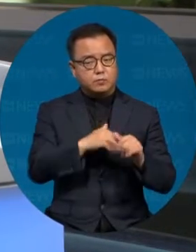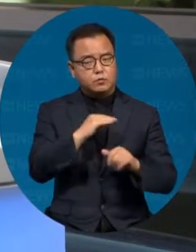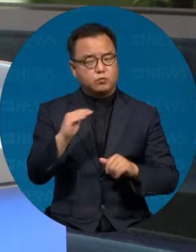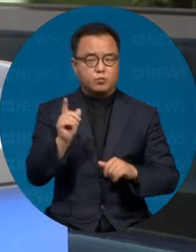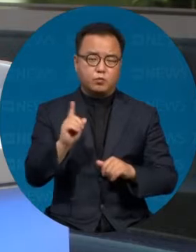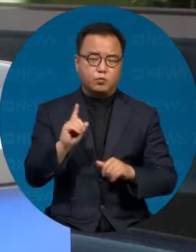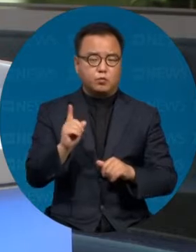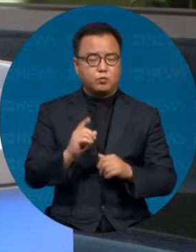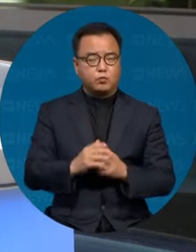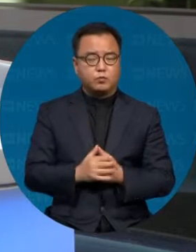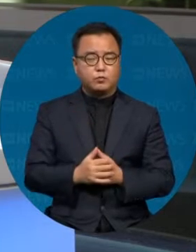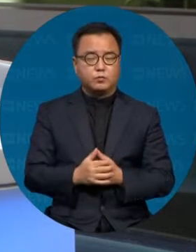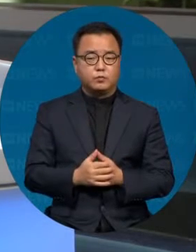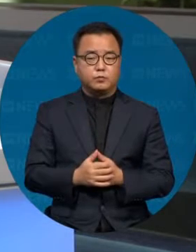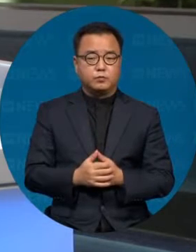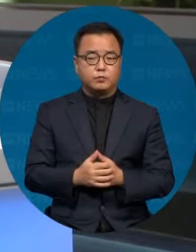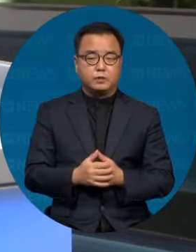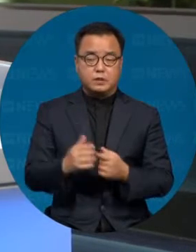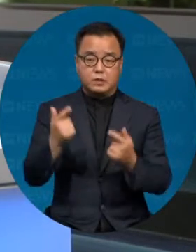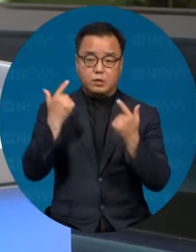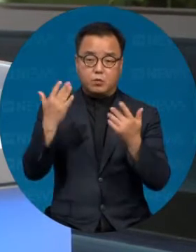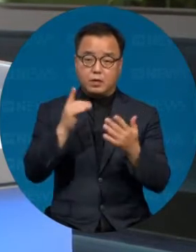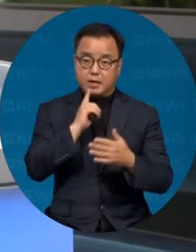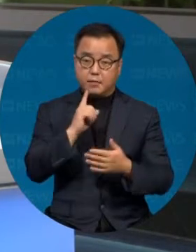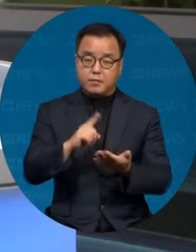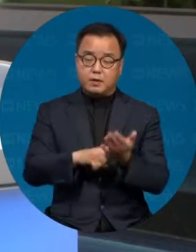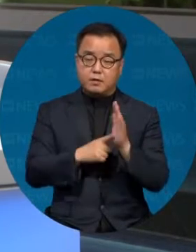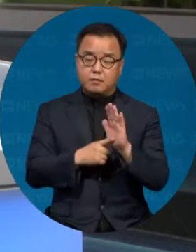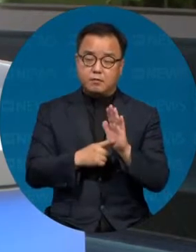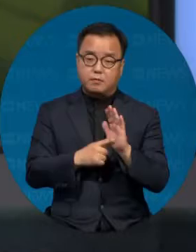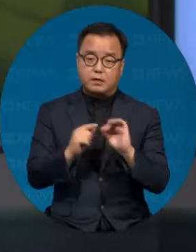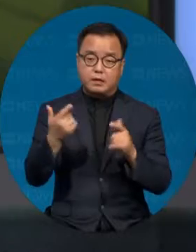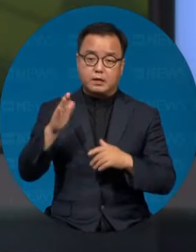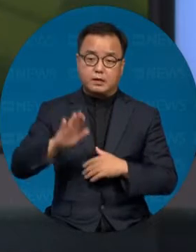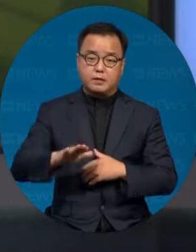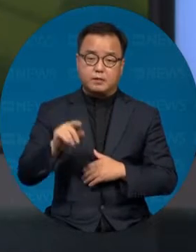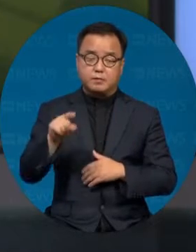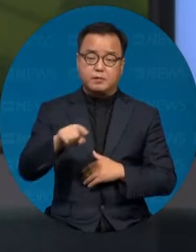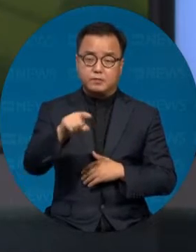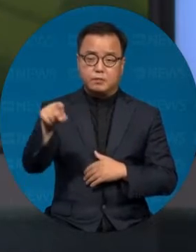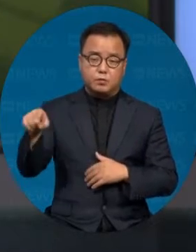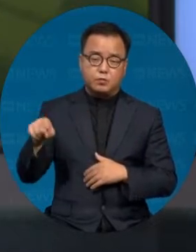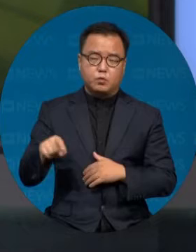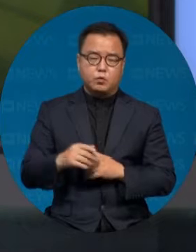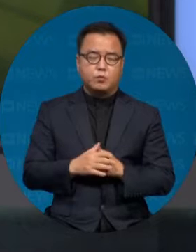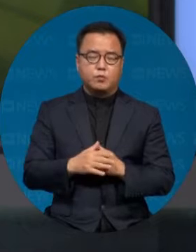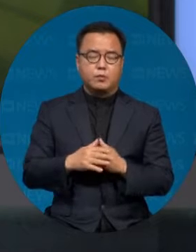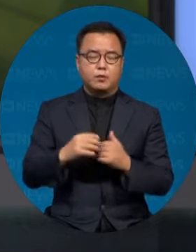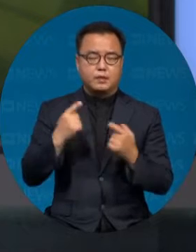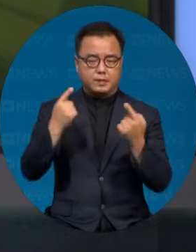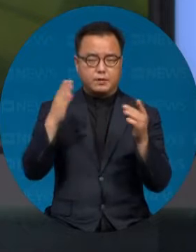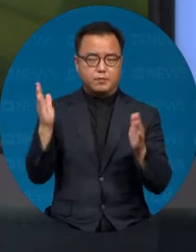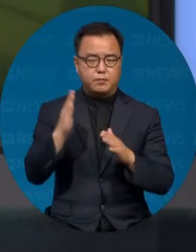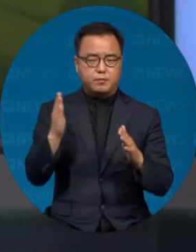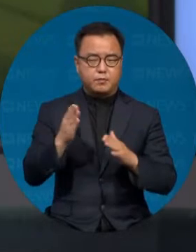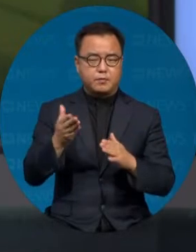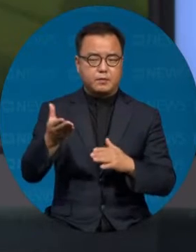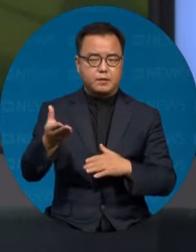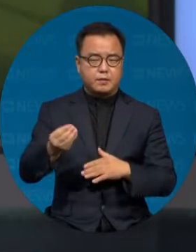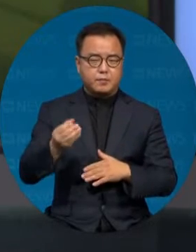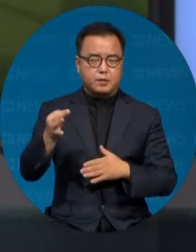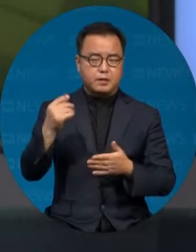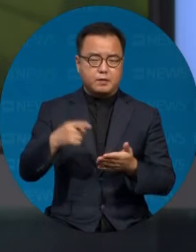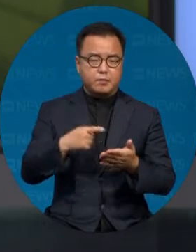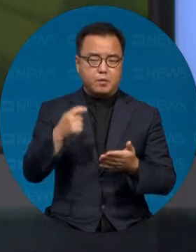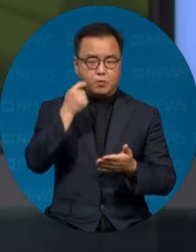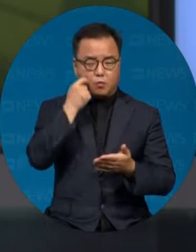높은지도 궁금하거든요. 네, 맞습니다. 정확한 수치가 드러나진 않았지만요. 이 미국 내 대학생들의 학자금 체납 비율 중에 이 흑인